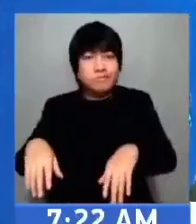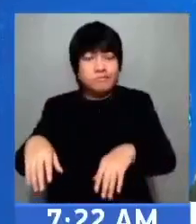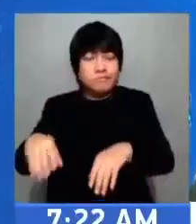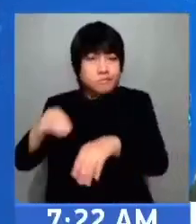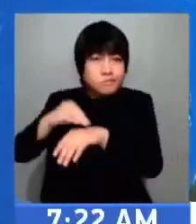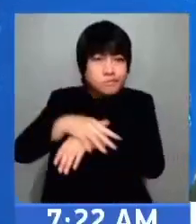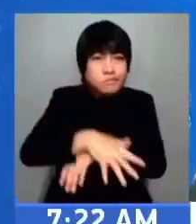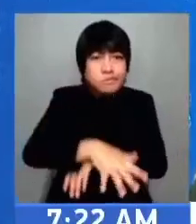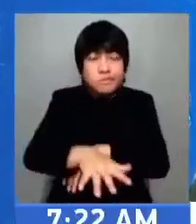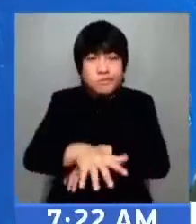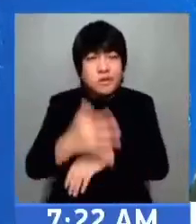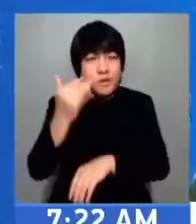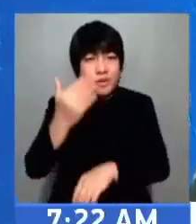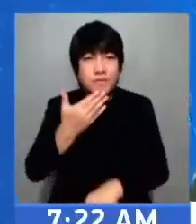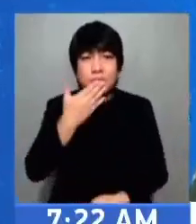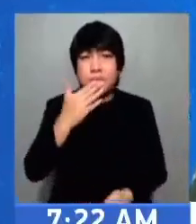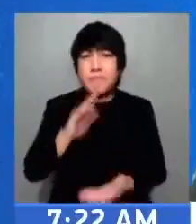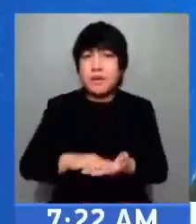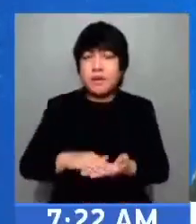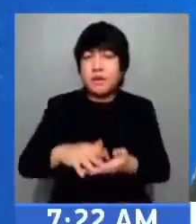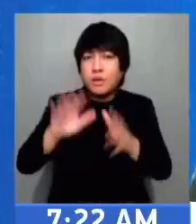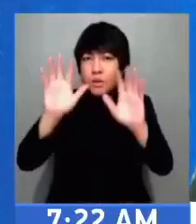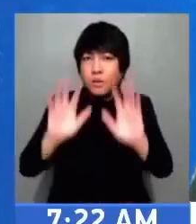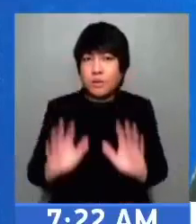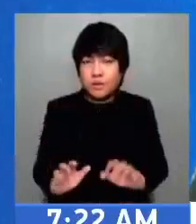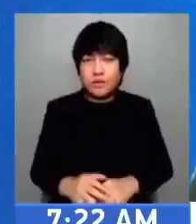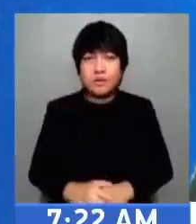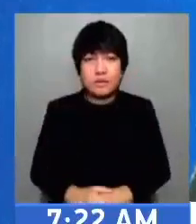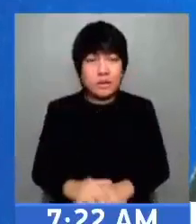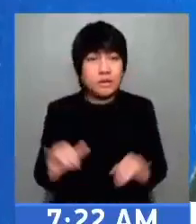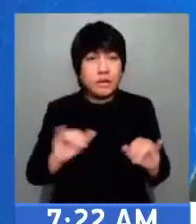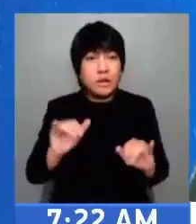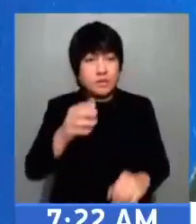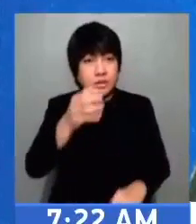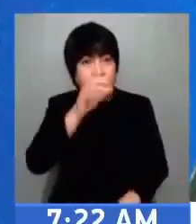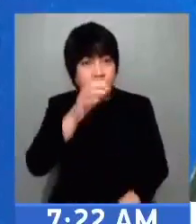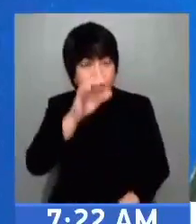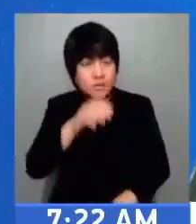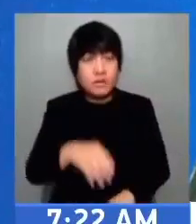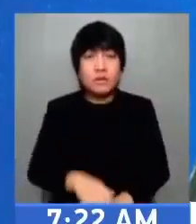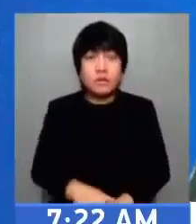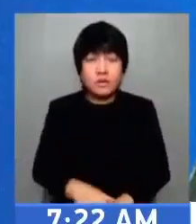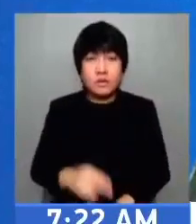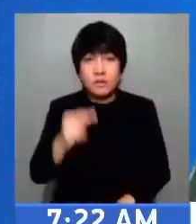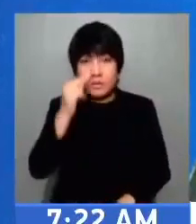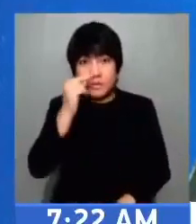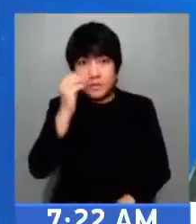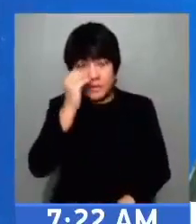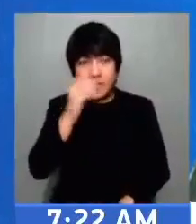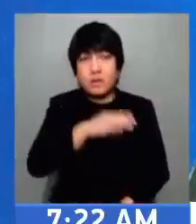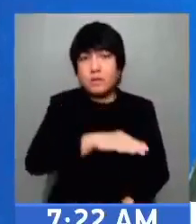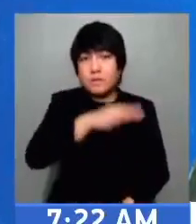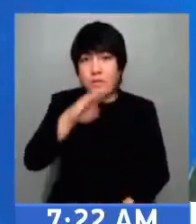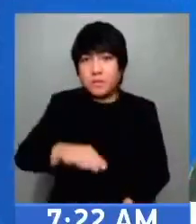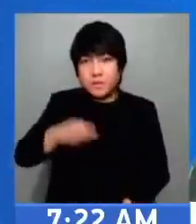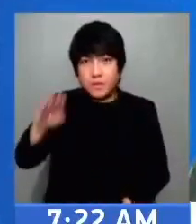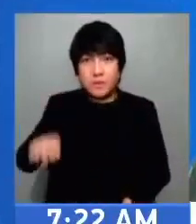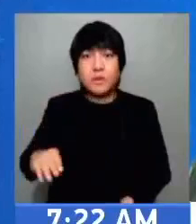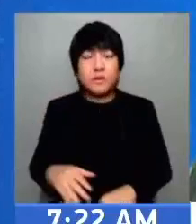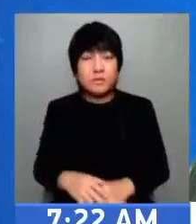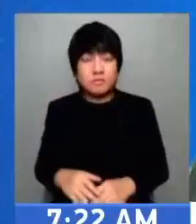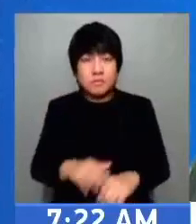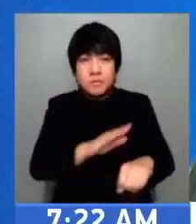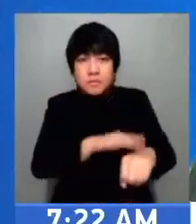Isinalalim naman sa rainfall advisory ang ilang panig ng Cebu, Negros Oriental at Bohol. Tatagal mga nasabing babala hanggang alas 8 ng